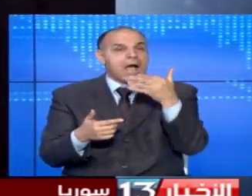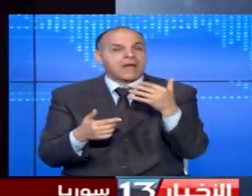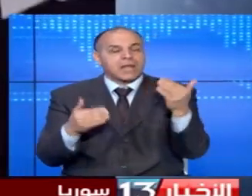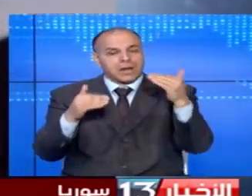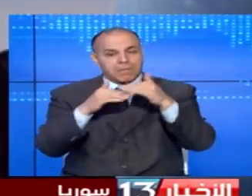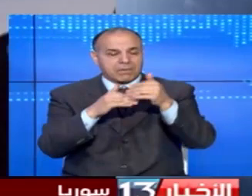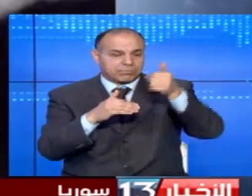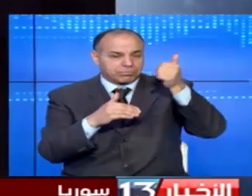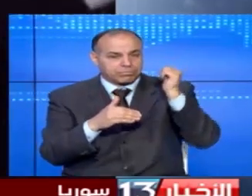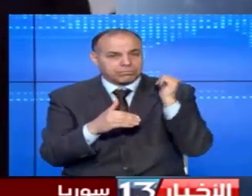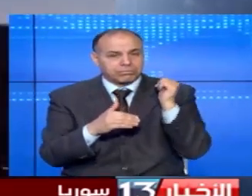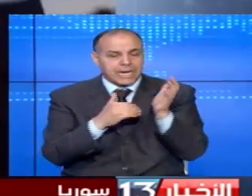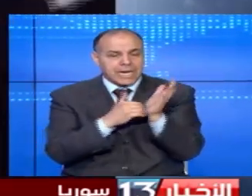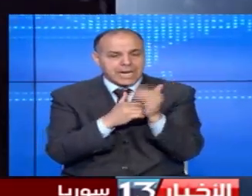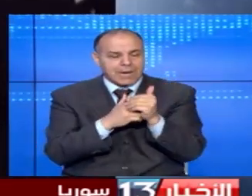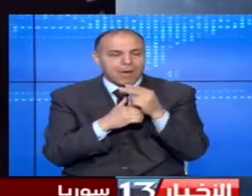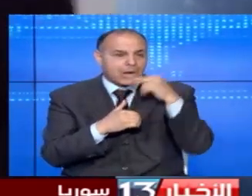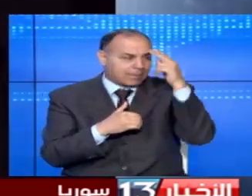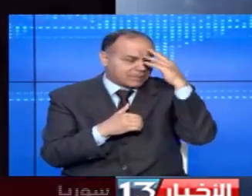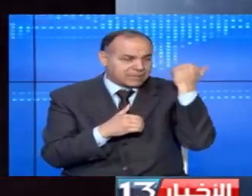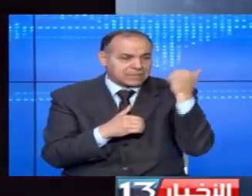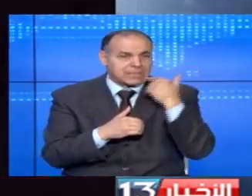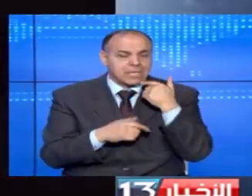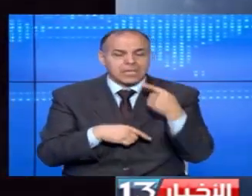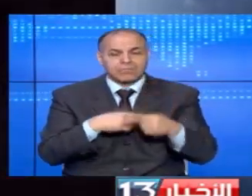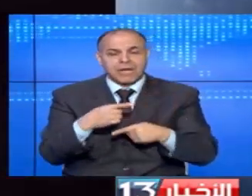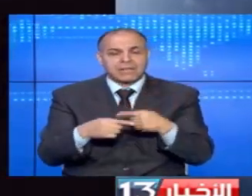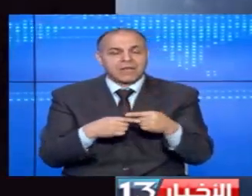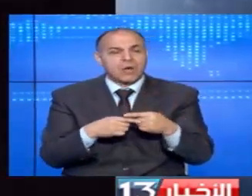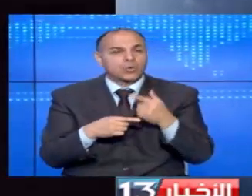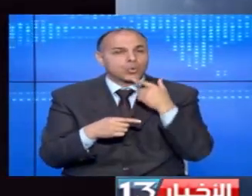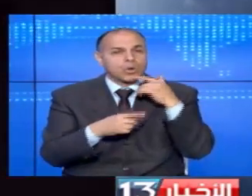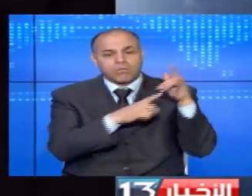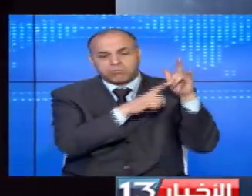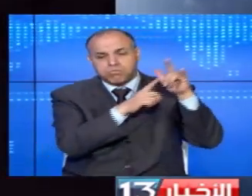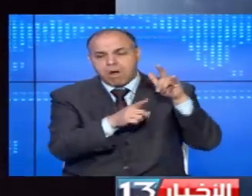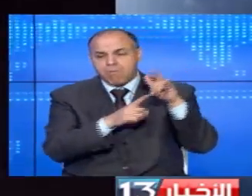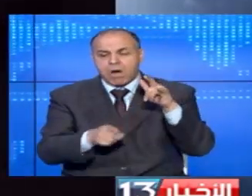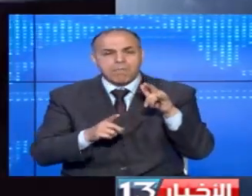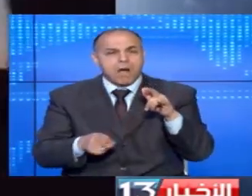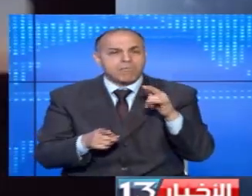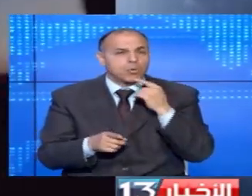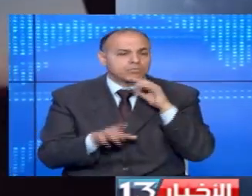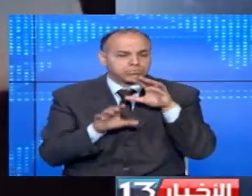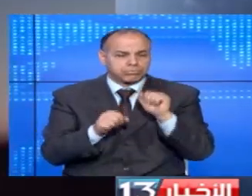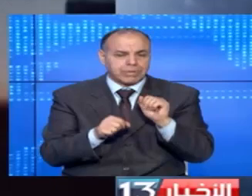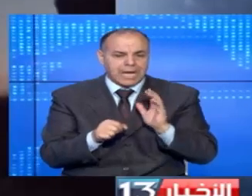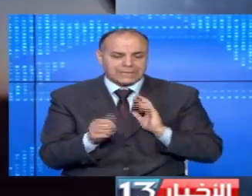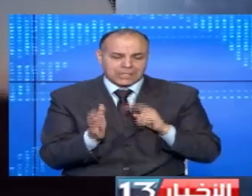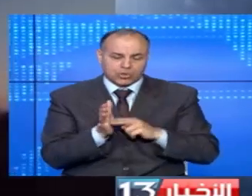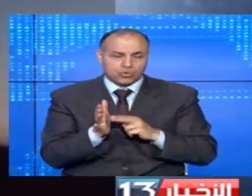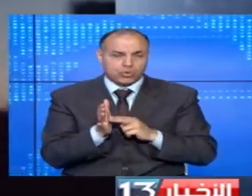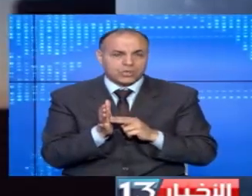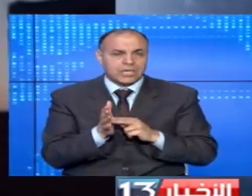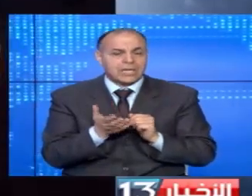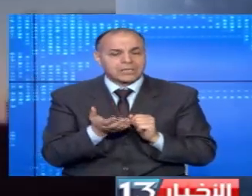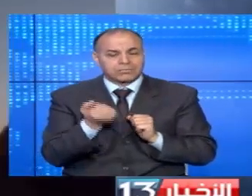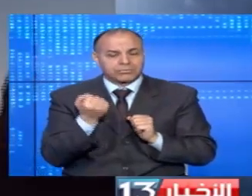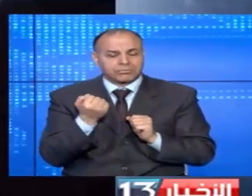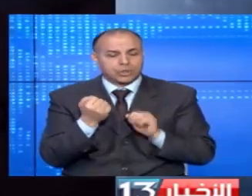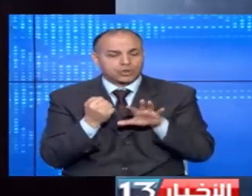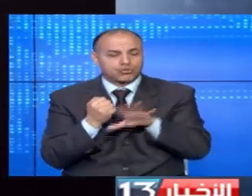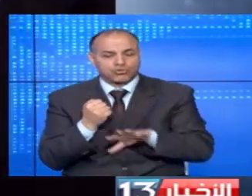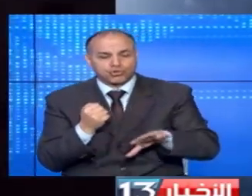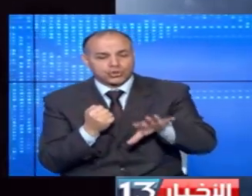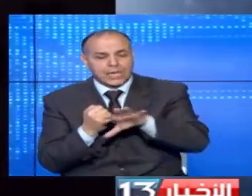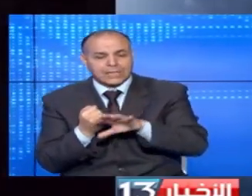الليله الفاصله بين الاربعاء والخميس تزامنت مع غارات كثيفه تمكنت القوات السوريه على اثرها من السيطره